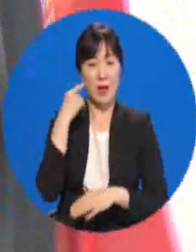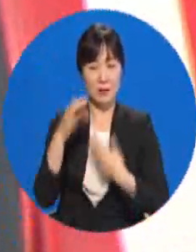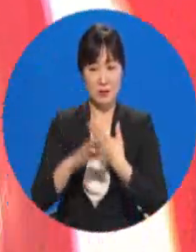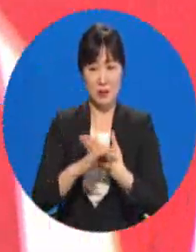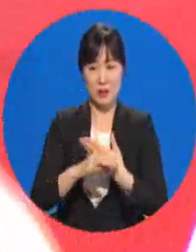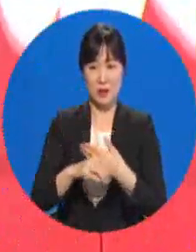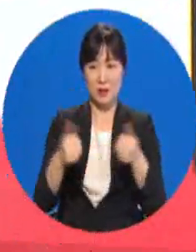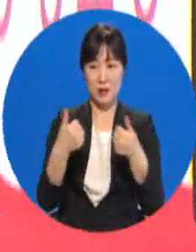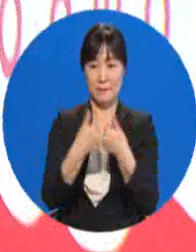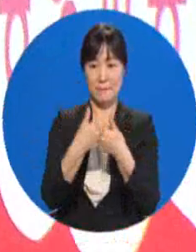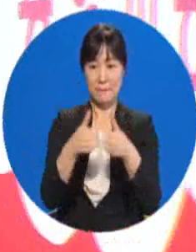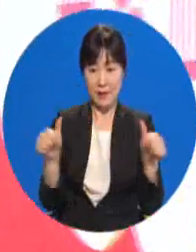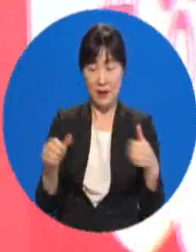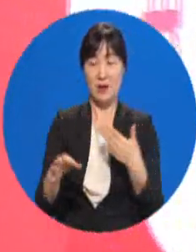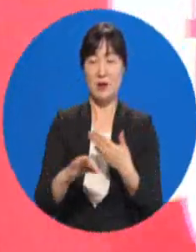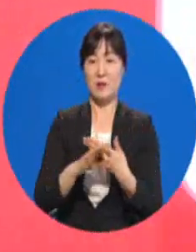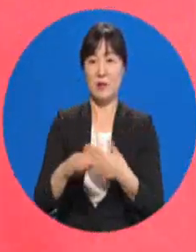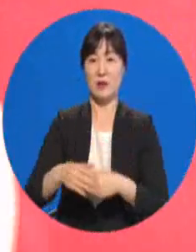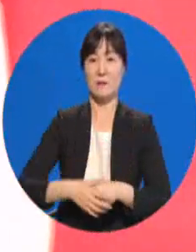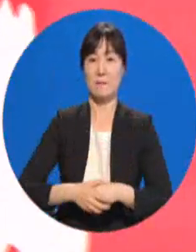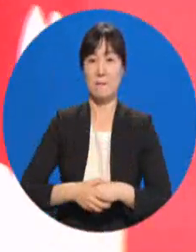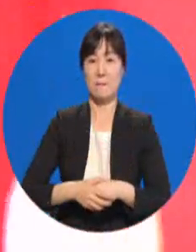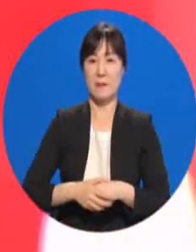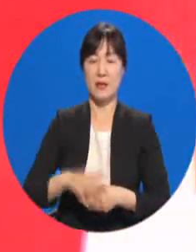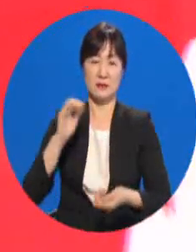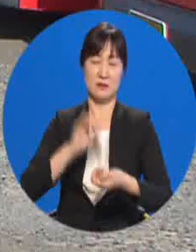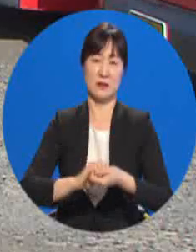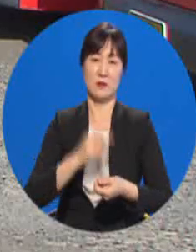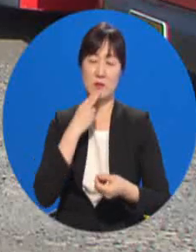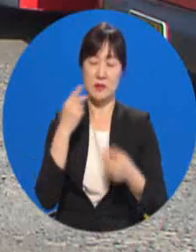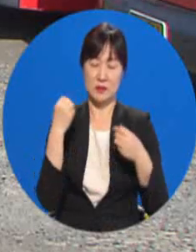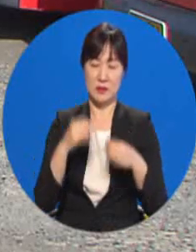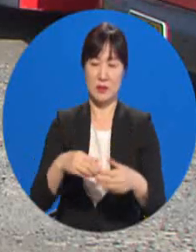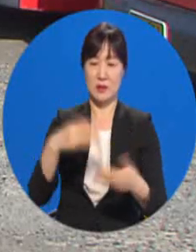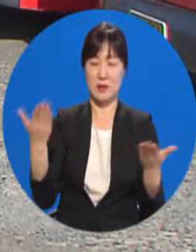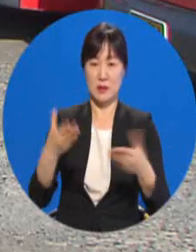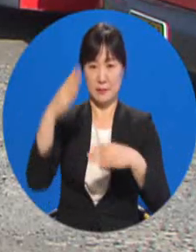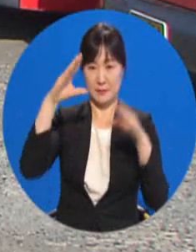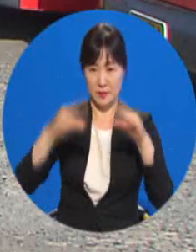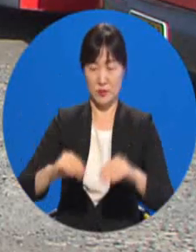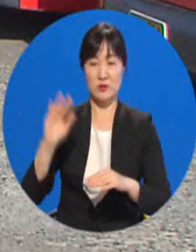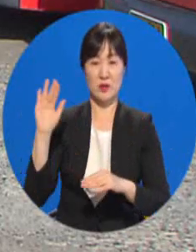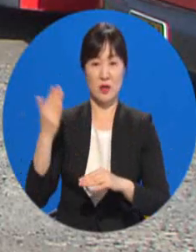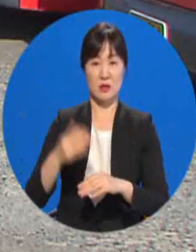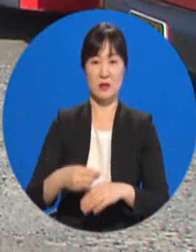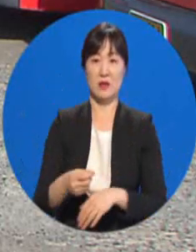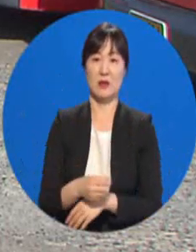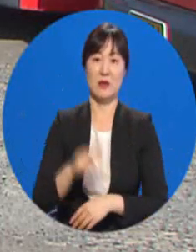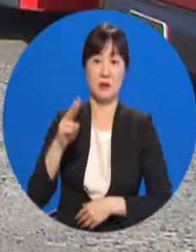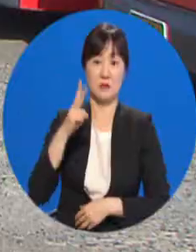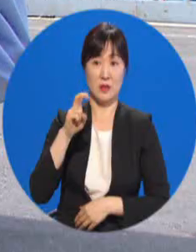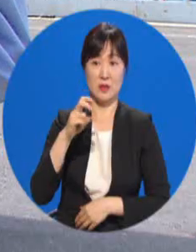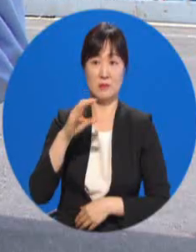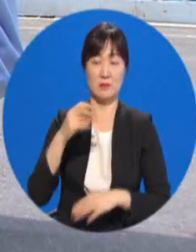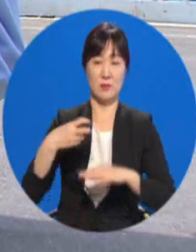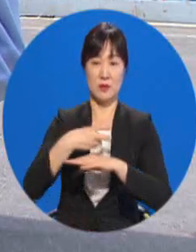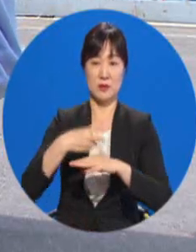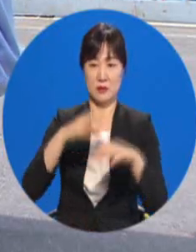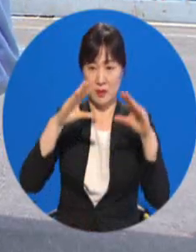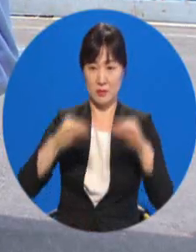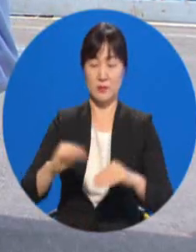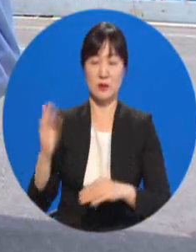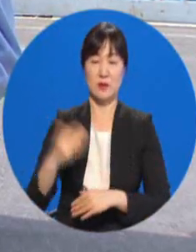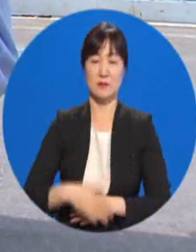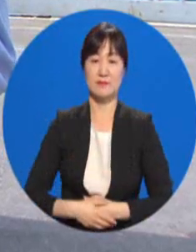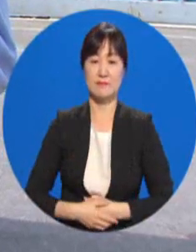협상이 타결되지 않을 경우 무기한 파업에 들어갈 전남 동부 지역 시내버스는 220여 대에 이릅니다. 협상